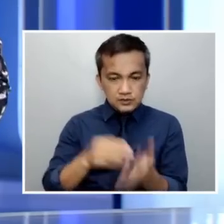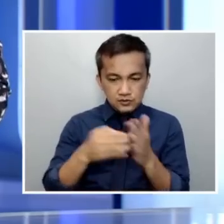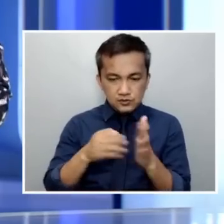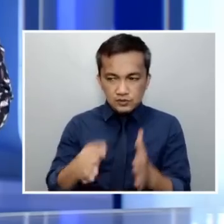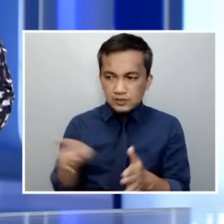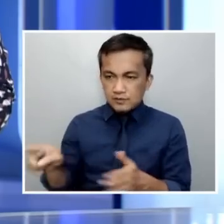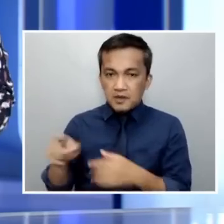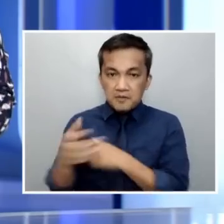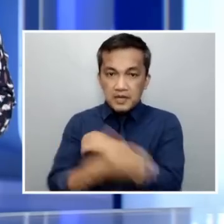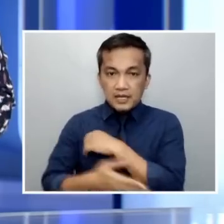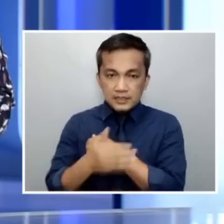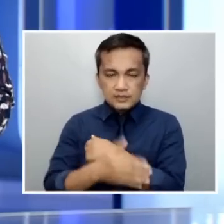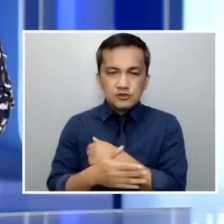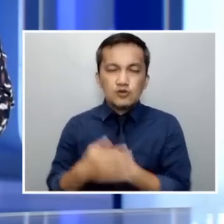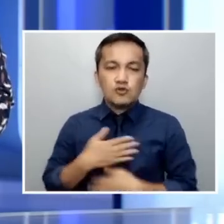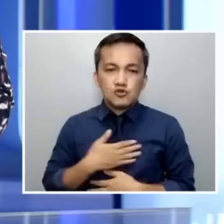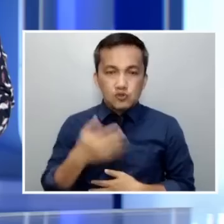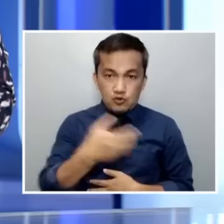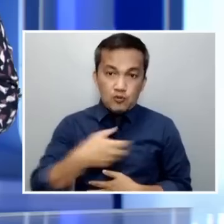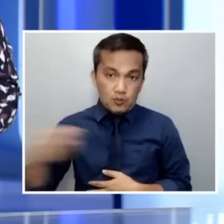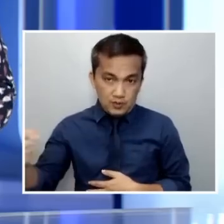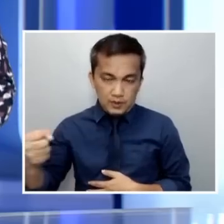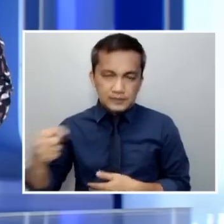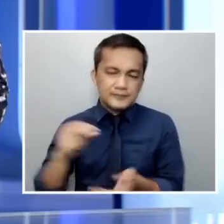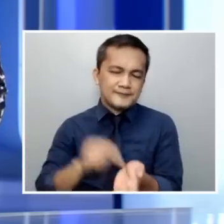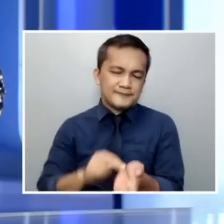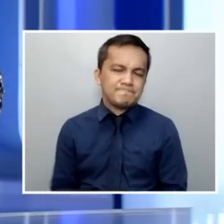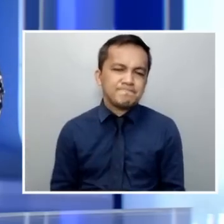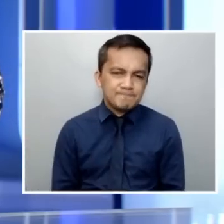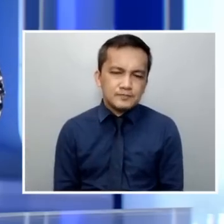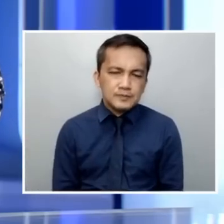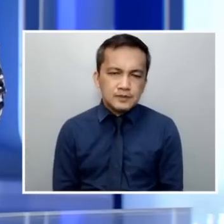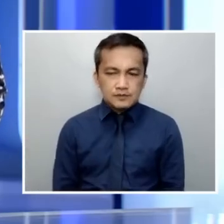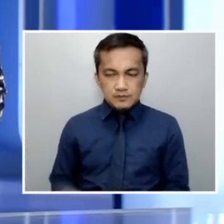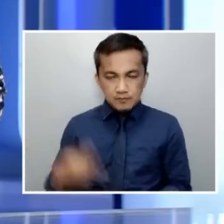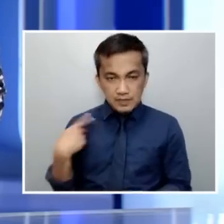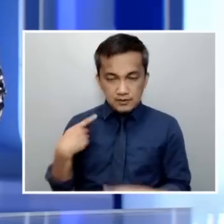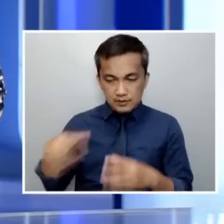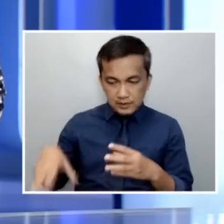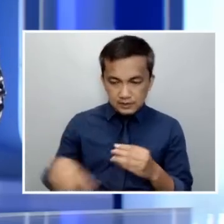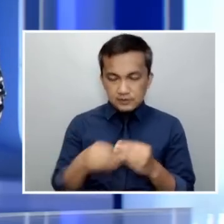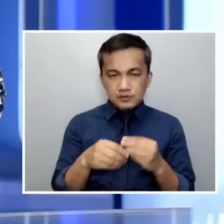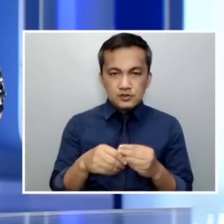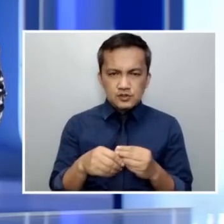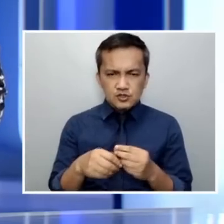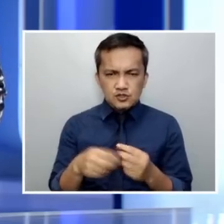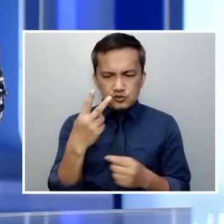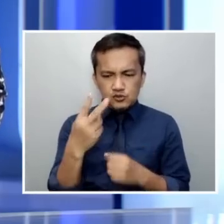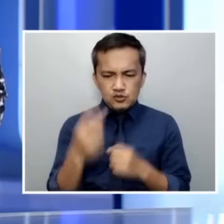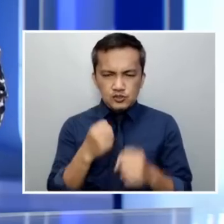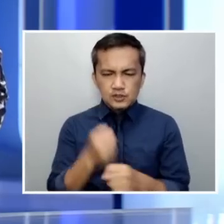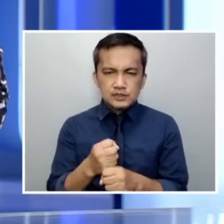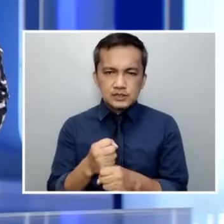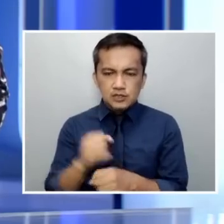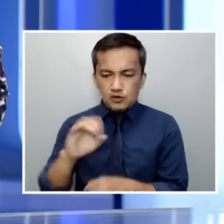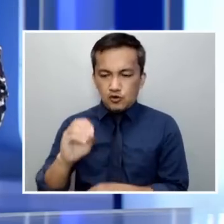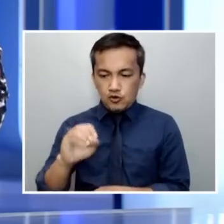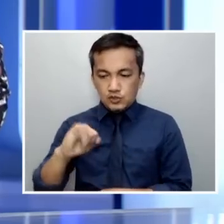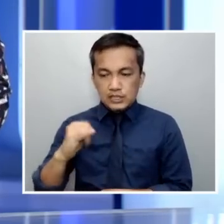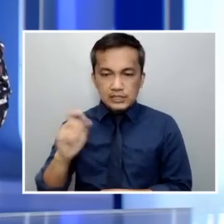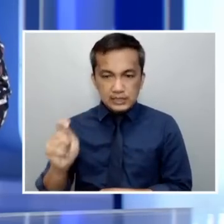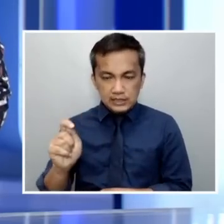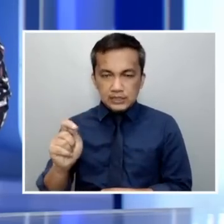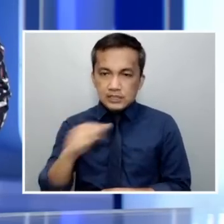bansang nais kumuha sa kanila. Meron din itong kaakibat na 2-year internship para hindi